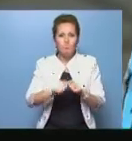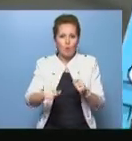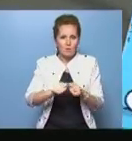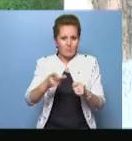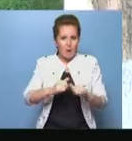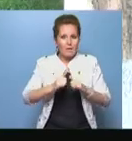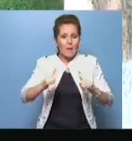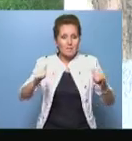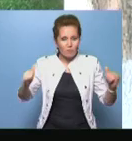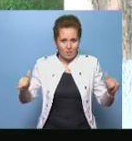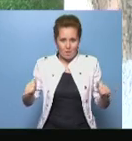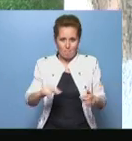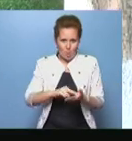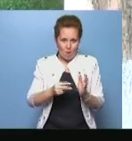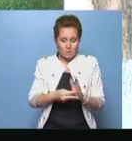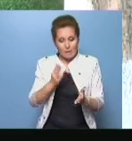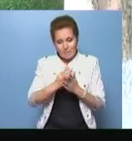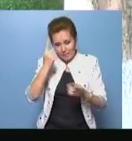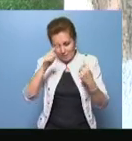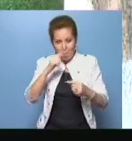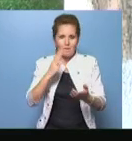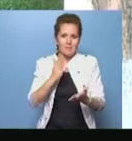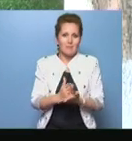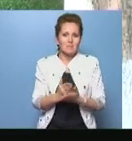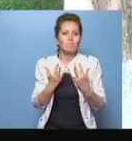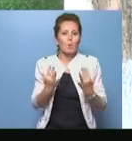идеи, есть и спрос. Вероника Ваулина, Андрей